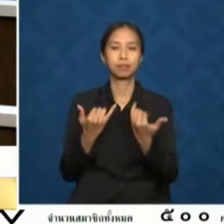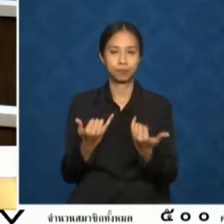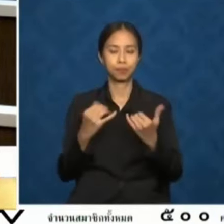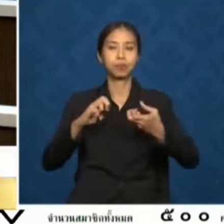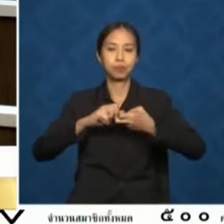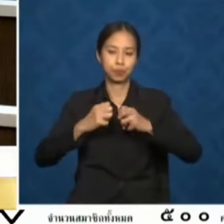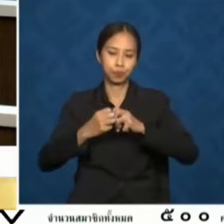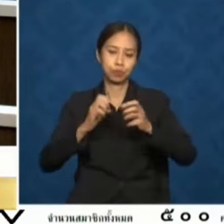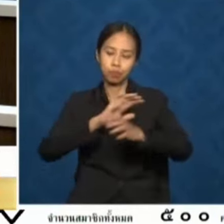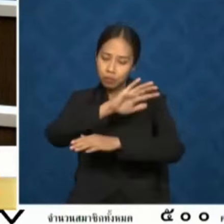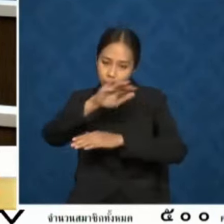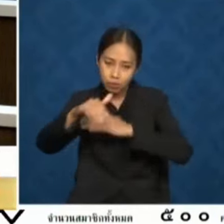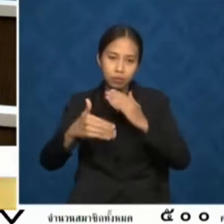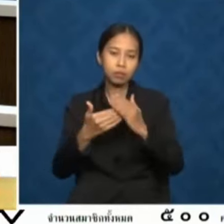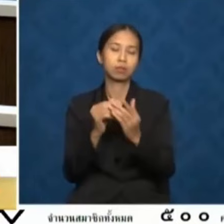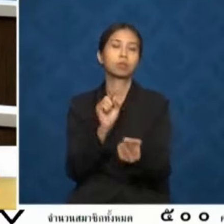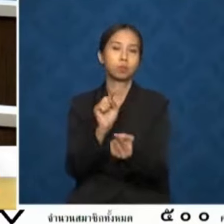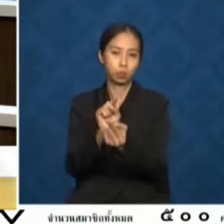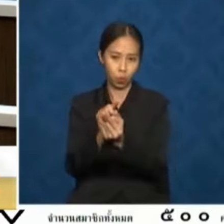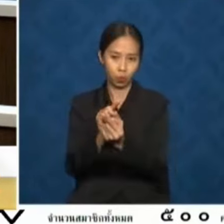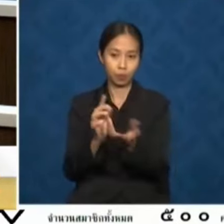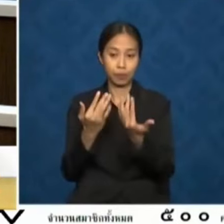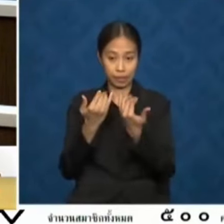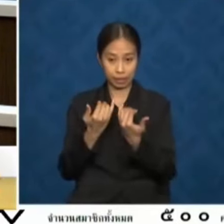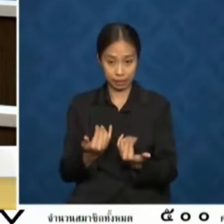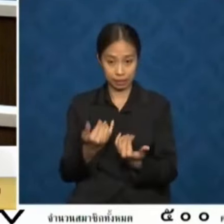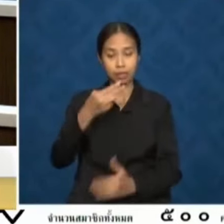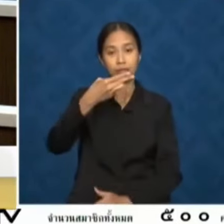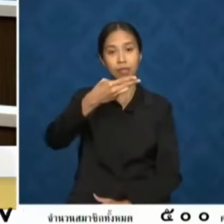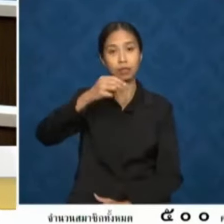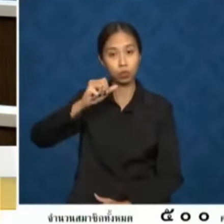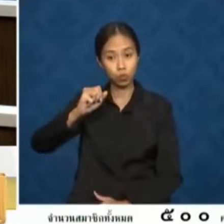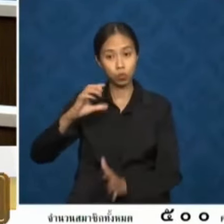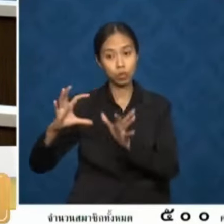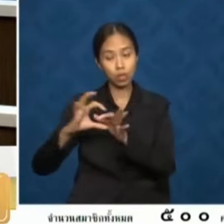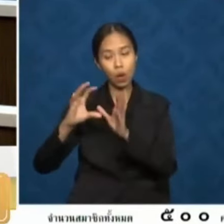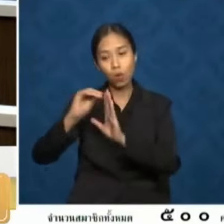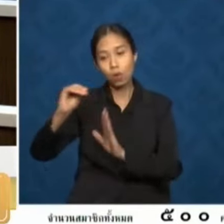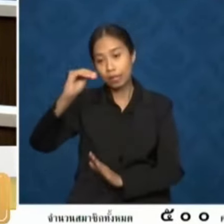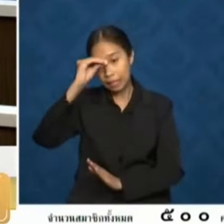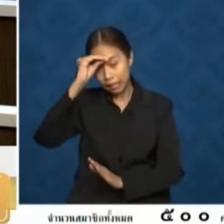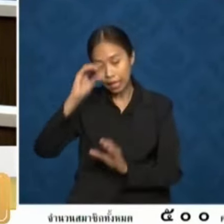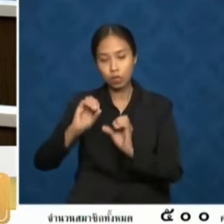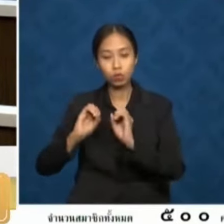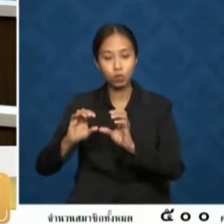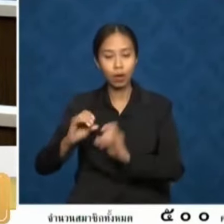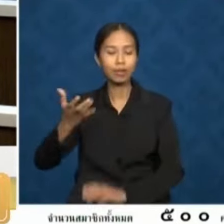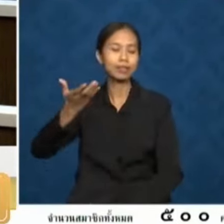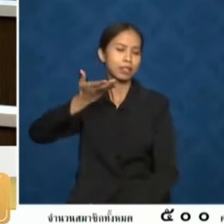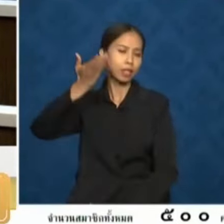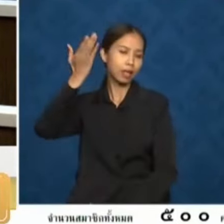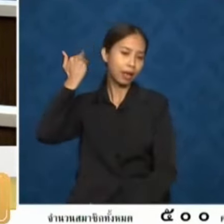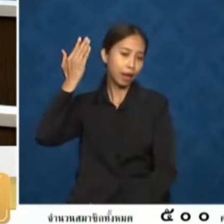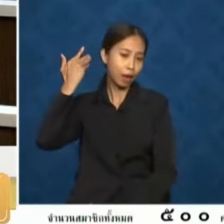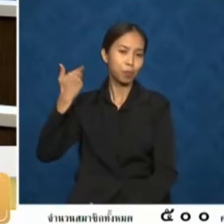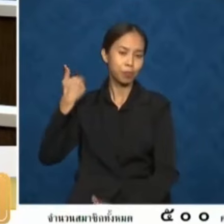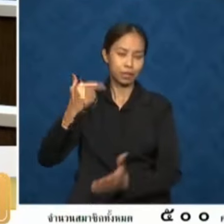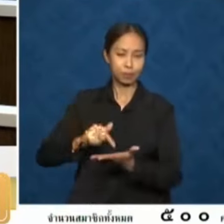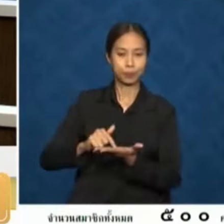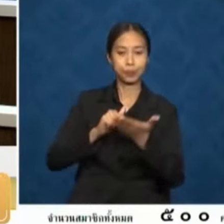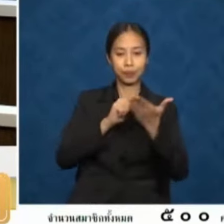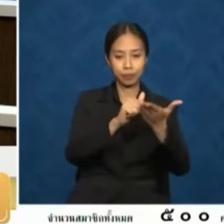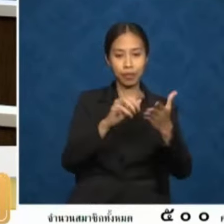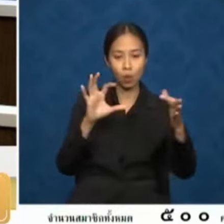ขึ้นทั้งหมดหลักสูตรการเรียนการสอนวันนั้นเรามีญัตติเรื่องของการสร้างพลเมืองดี